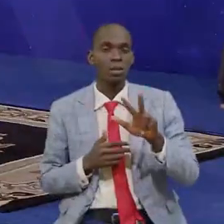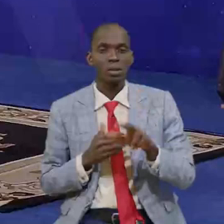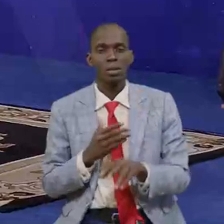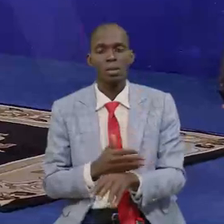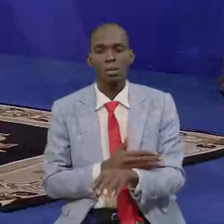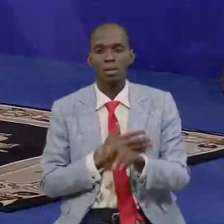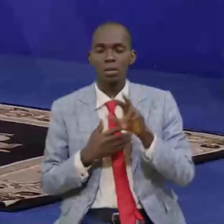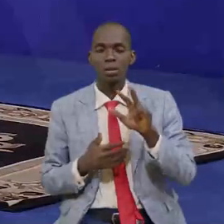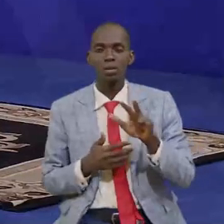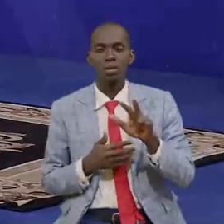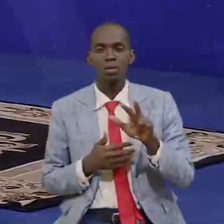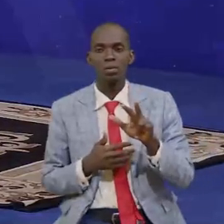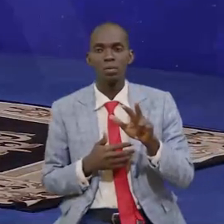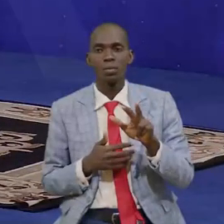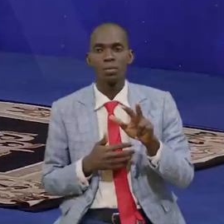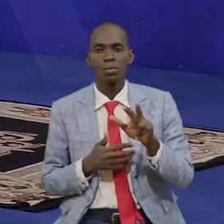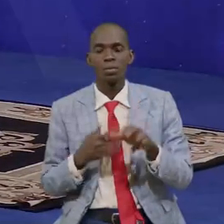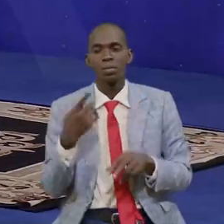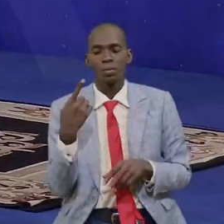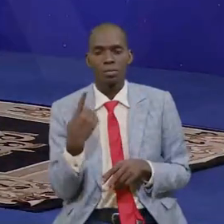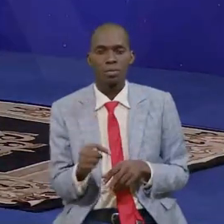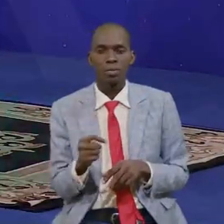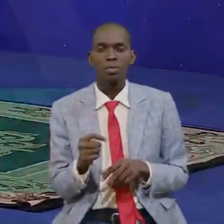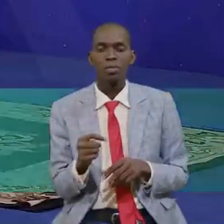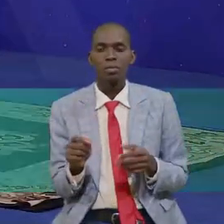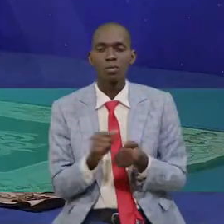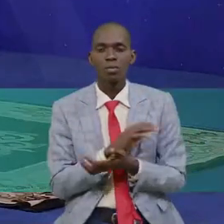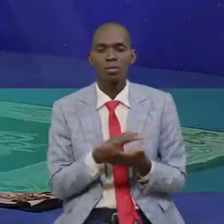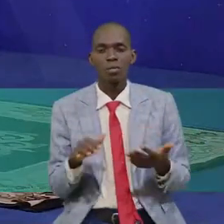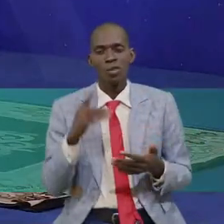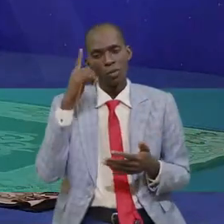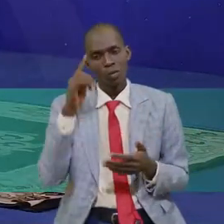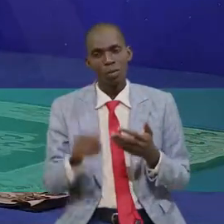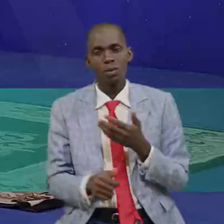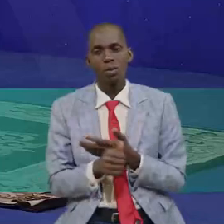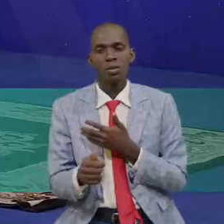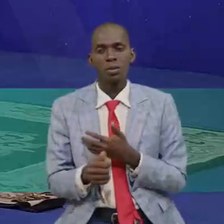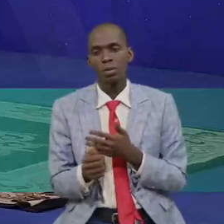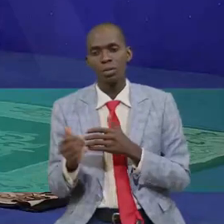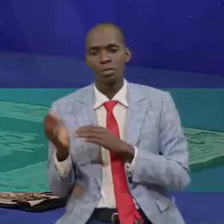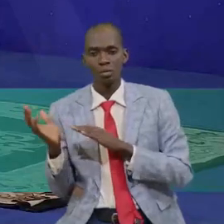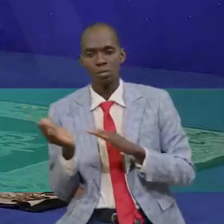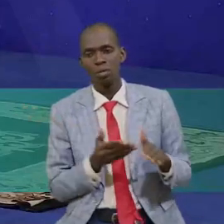la perdition pour l'abandon fatal de la foi.